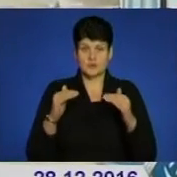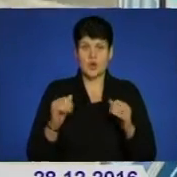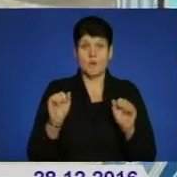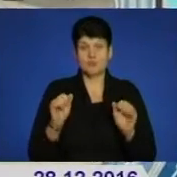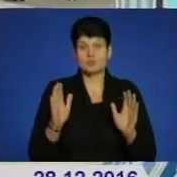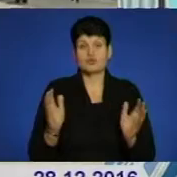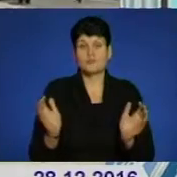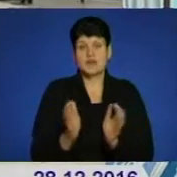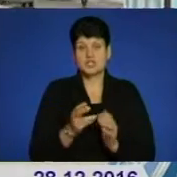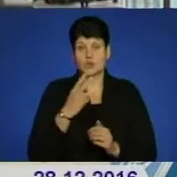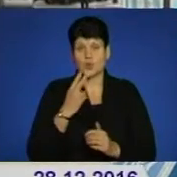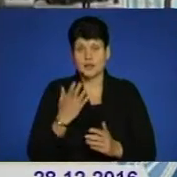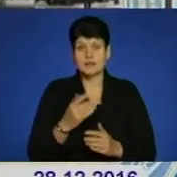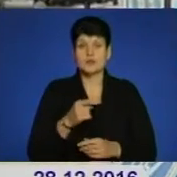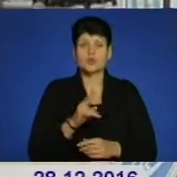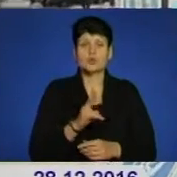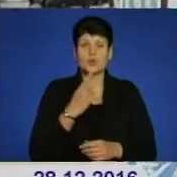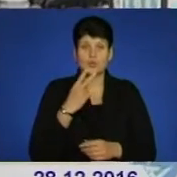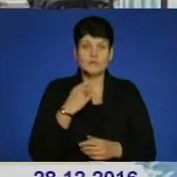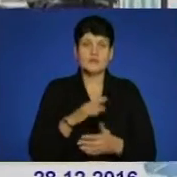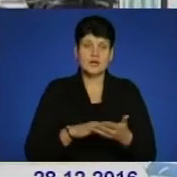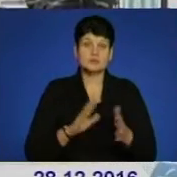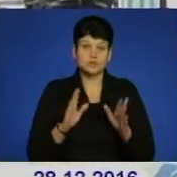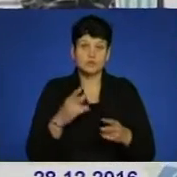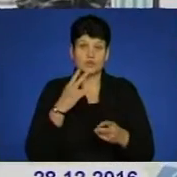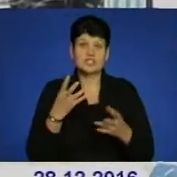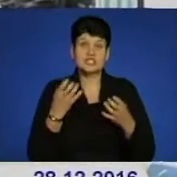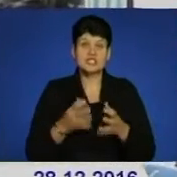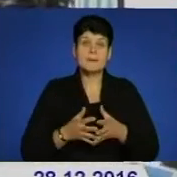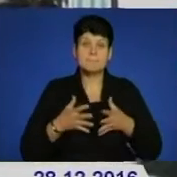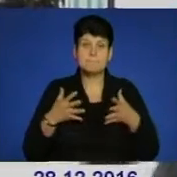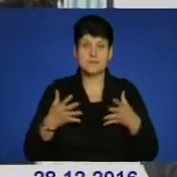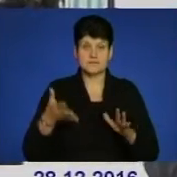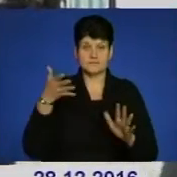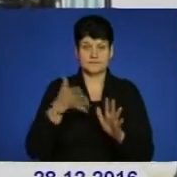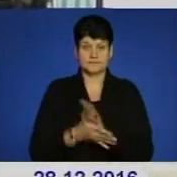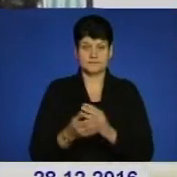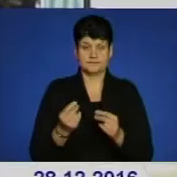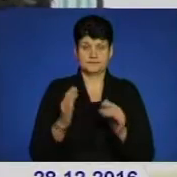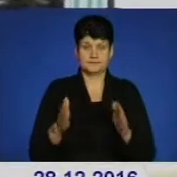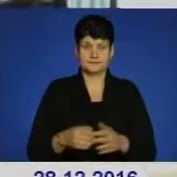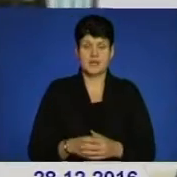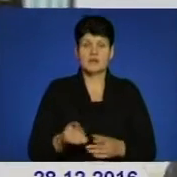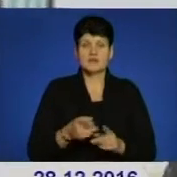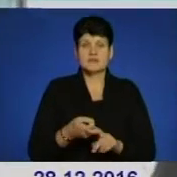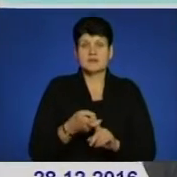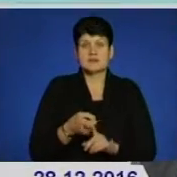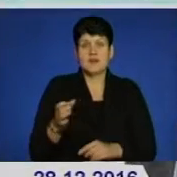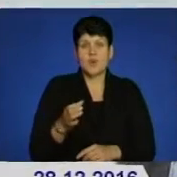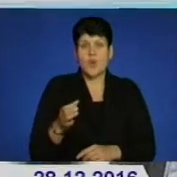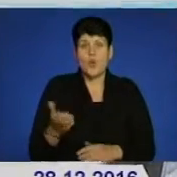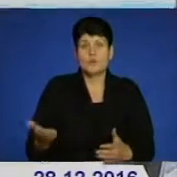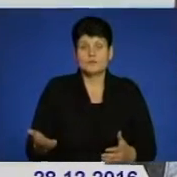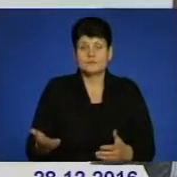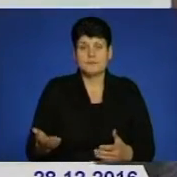курити. Але з другої сторони, той, що курить, то й далі буде курив. Ще більше буде в бюджет йшло. А що стосується алкоголю? Ну, тобто якраз на